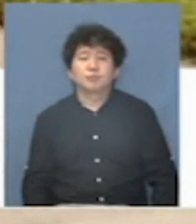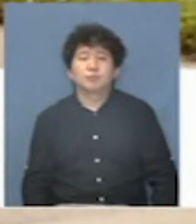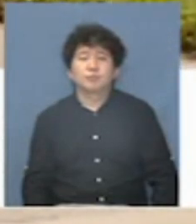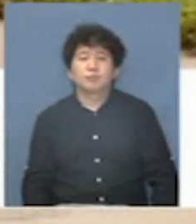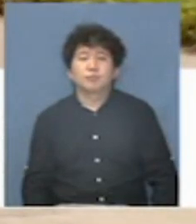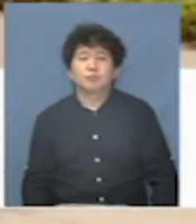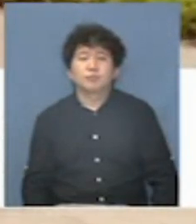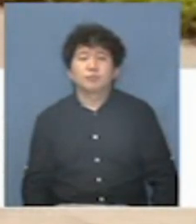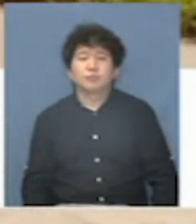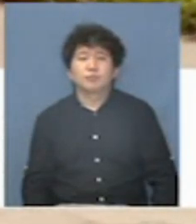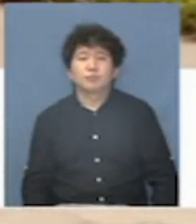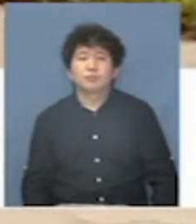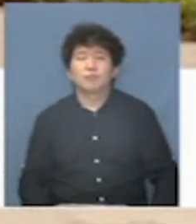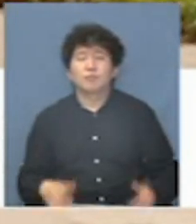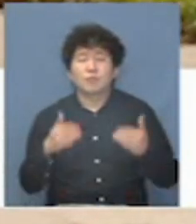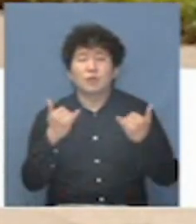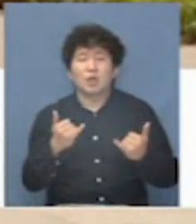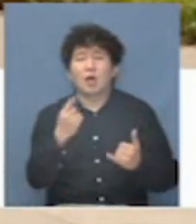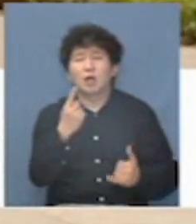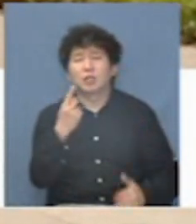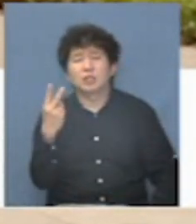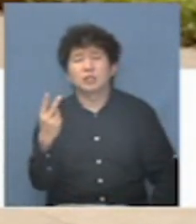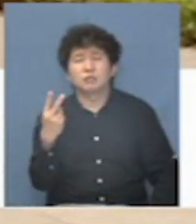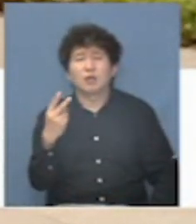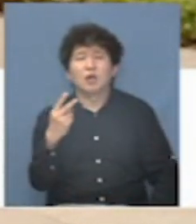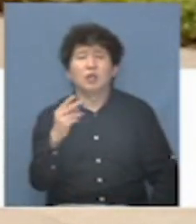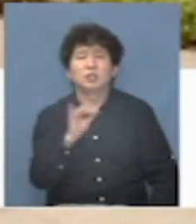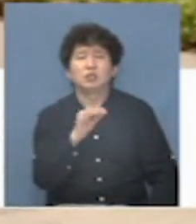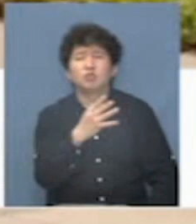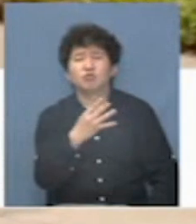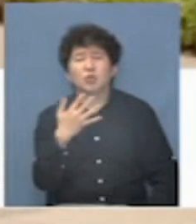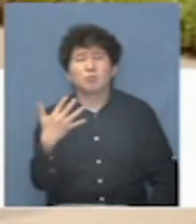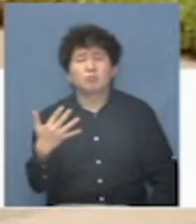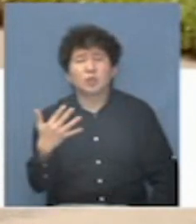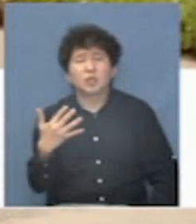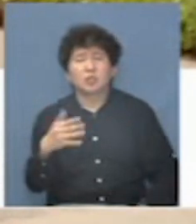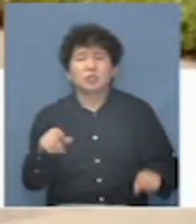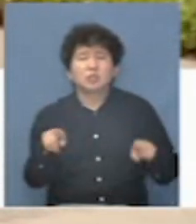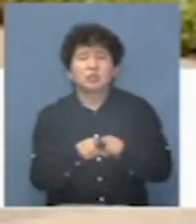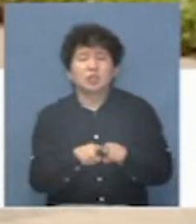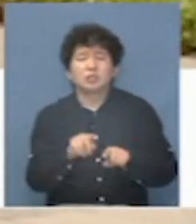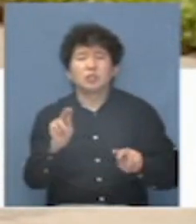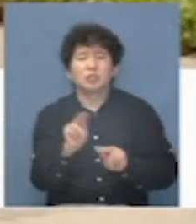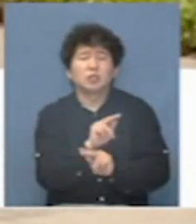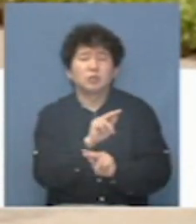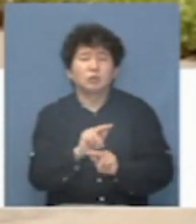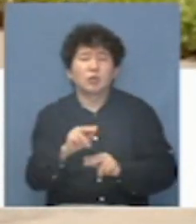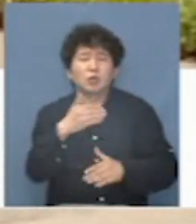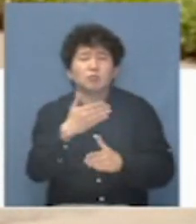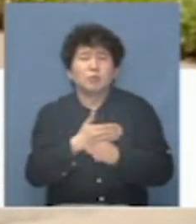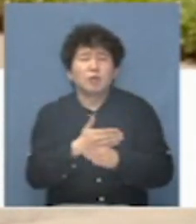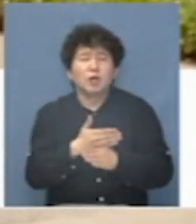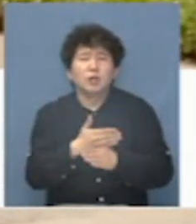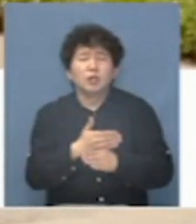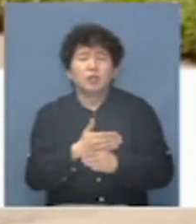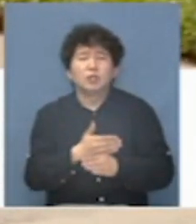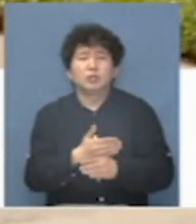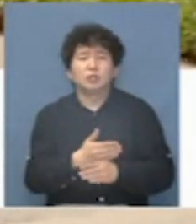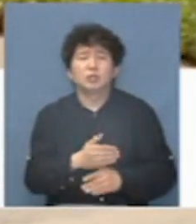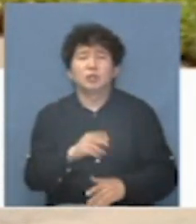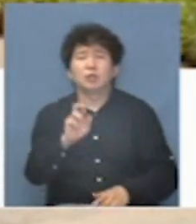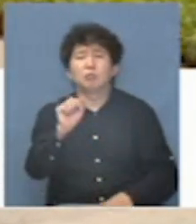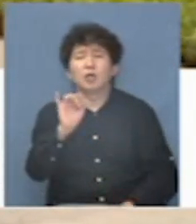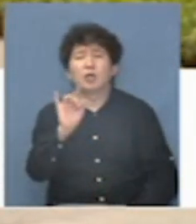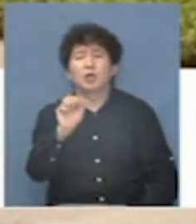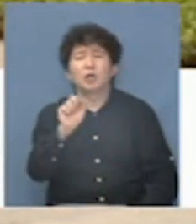и котловик газ станционного 1, 2, 4, 5. Также идет в ремонт вспомогательного оборудование. Это барабаны